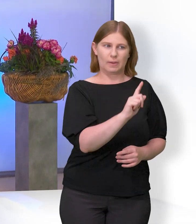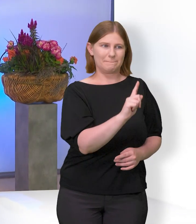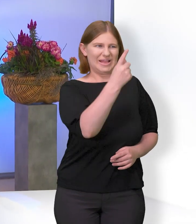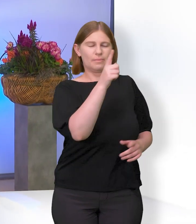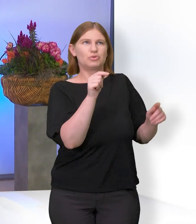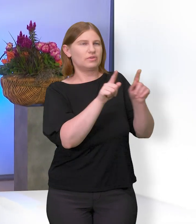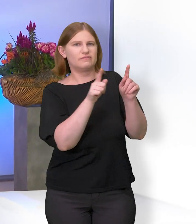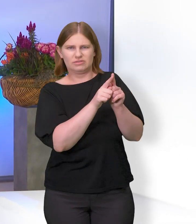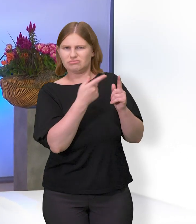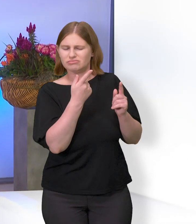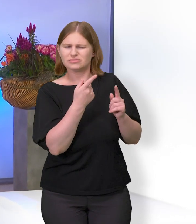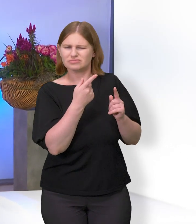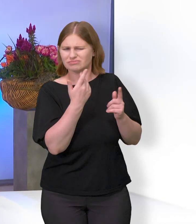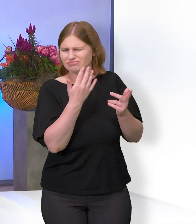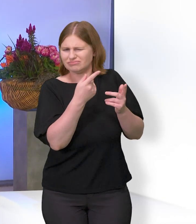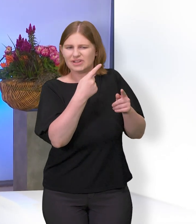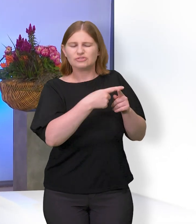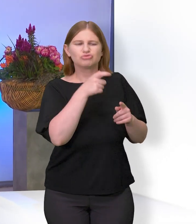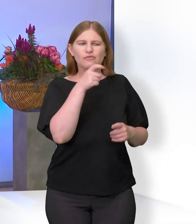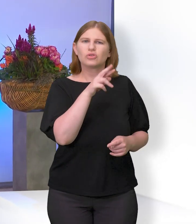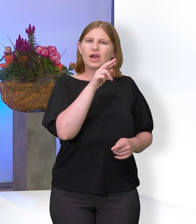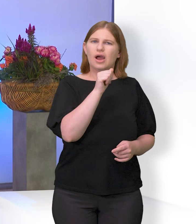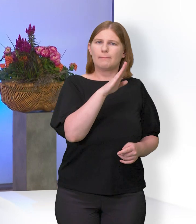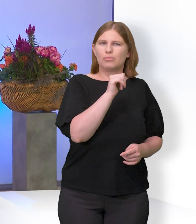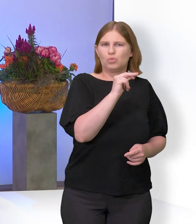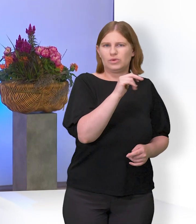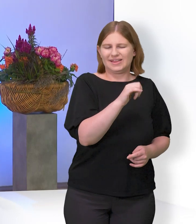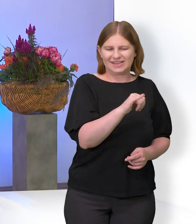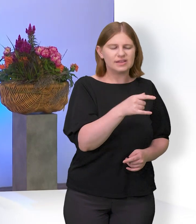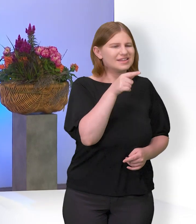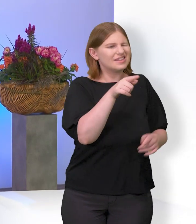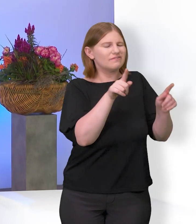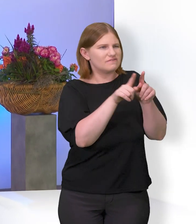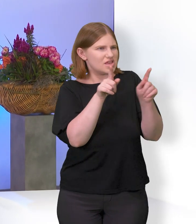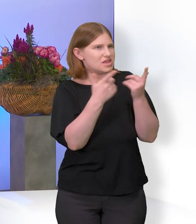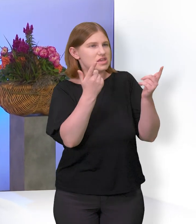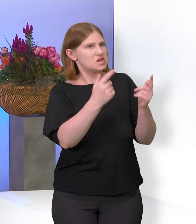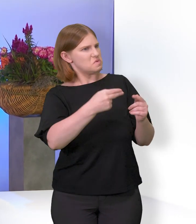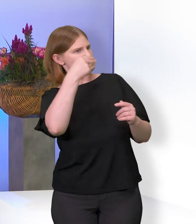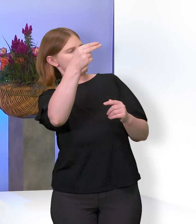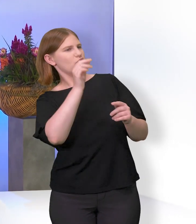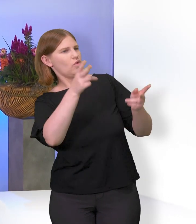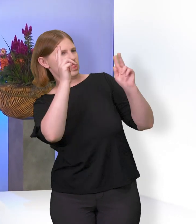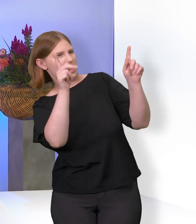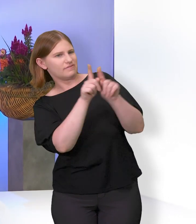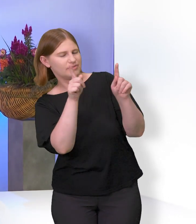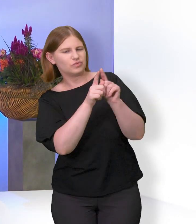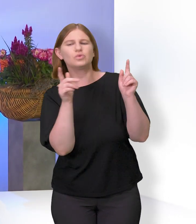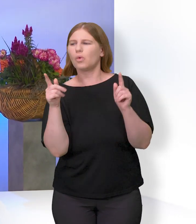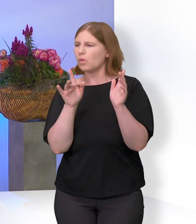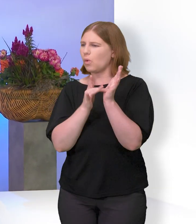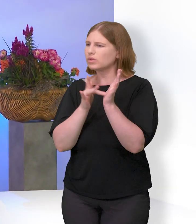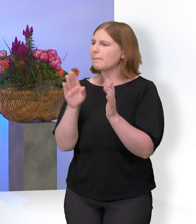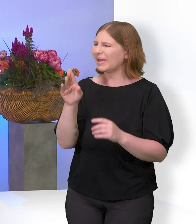gesteigerter Ehrerbietung, ein Ehrentitel für einen Lehrer. Bartimäus ahnt nämlich, dass der Mann vor ihm